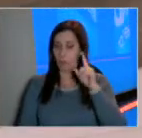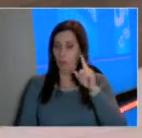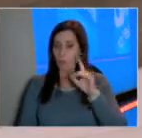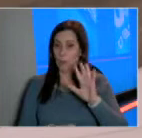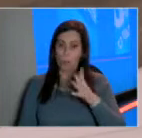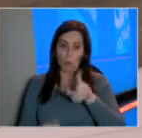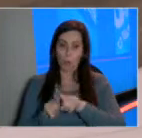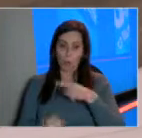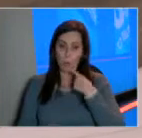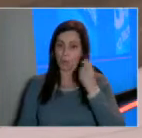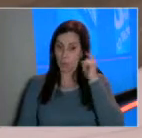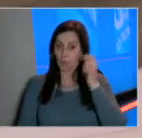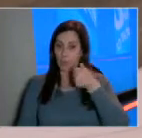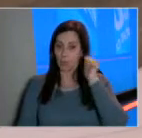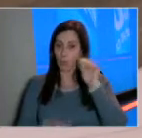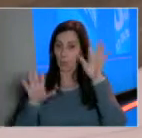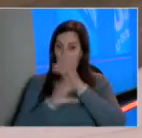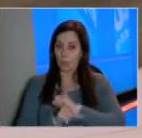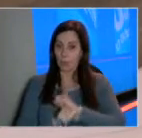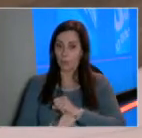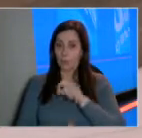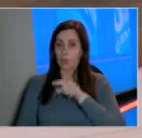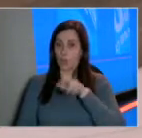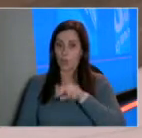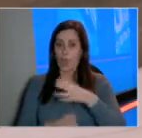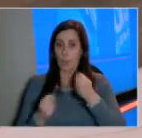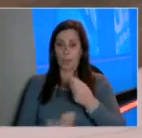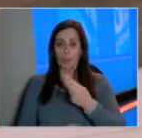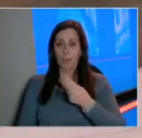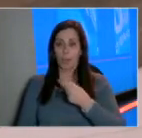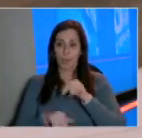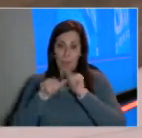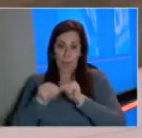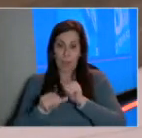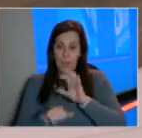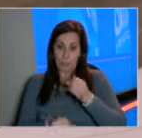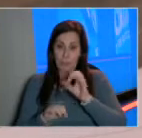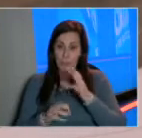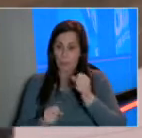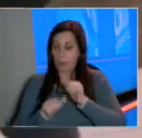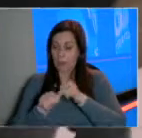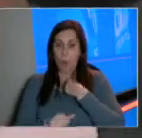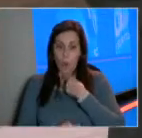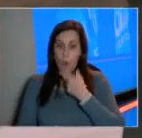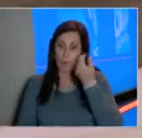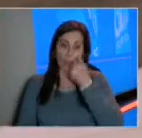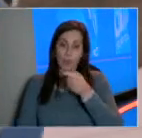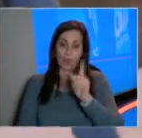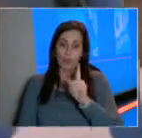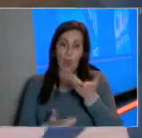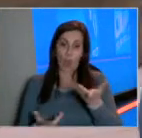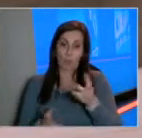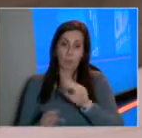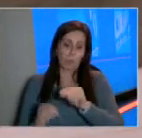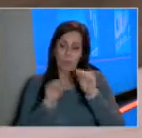שלפי מה שהיא מדברת, ושמעתי אותה אתמול בערב, שיש לה הרבה קולות, אם אכן יש לה הרבה קולות, חבל שהם לא ילכו